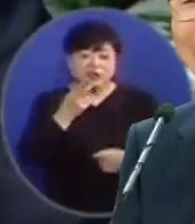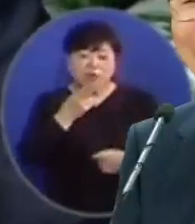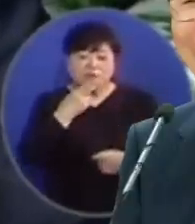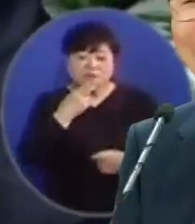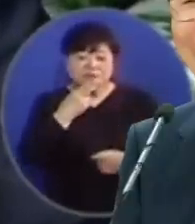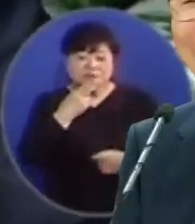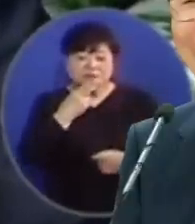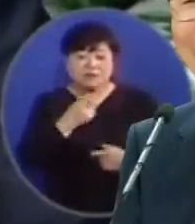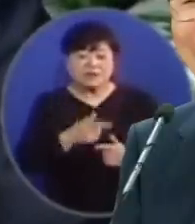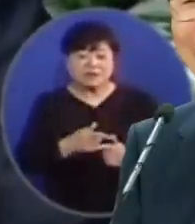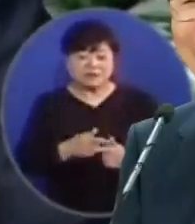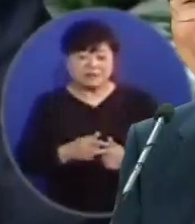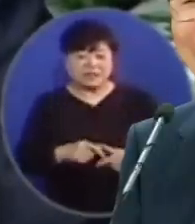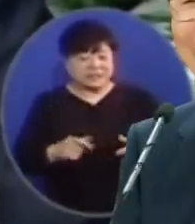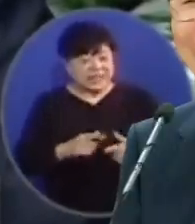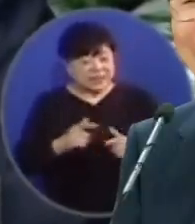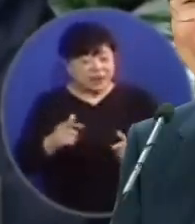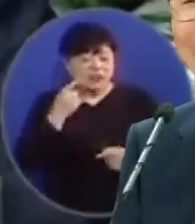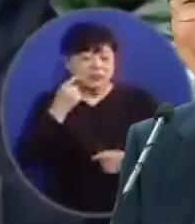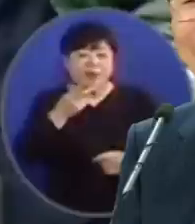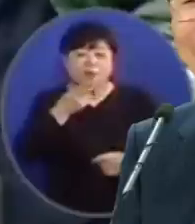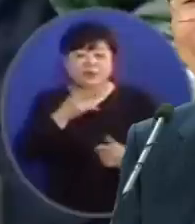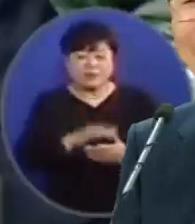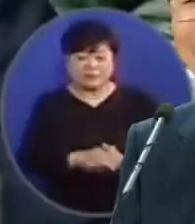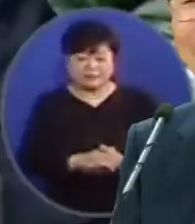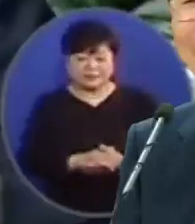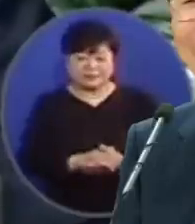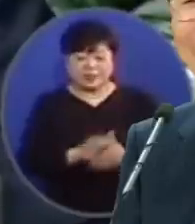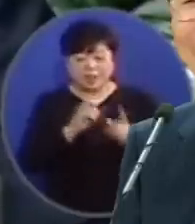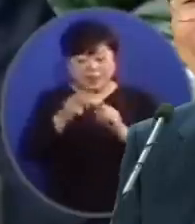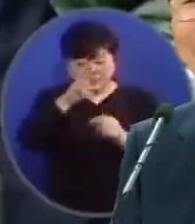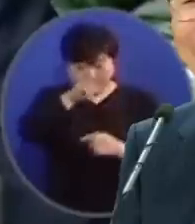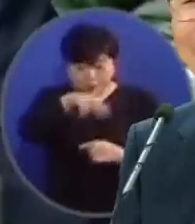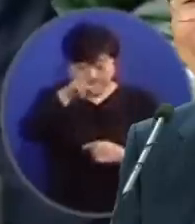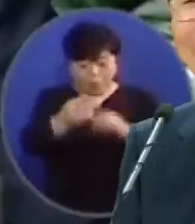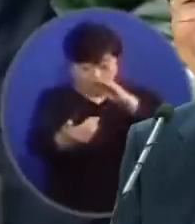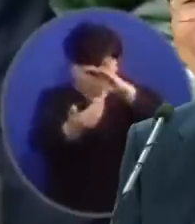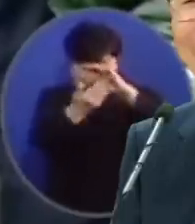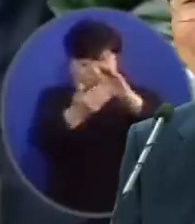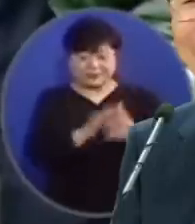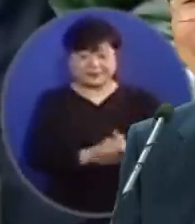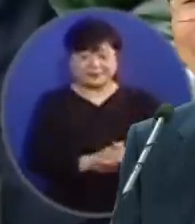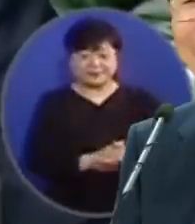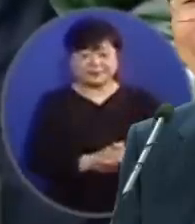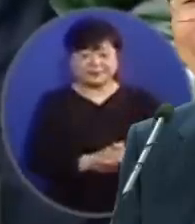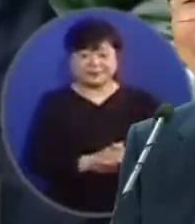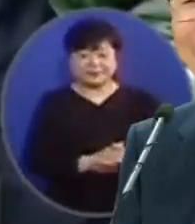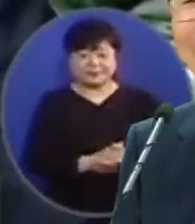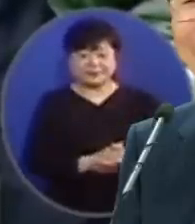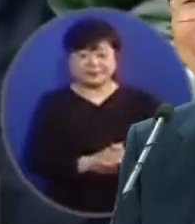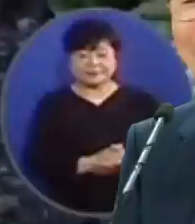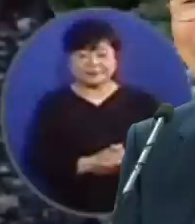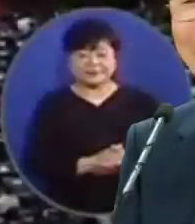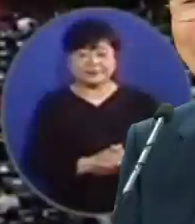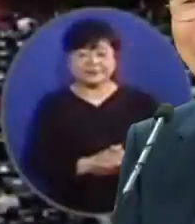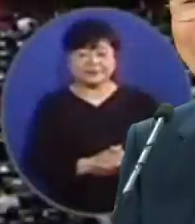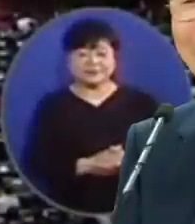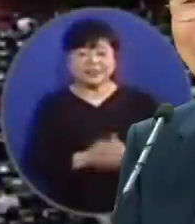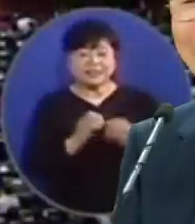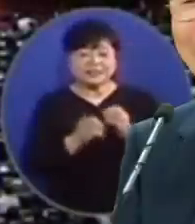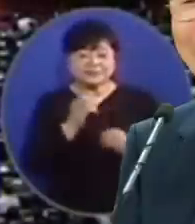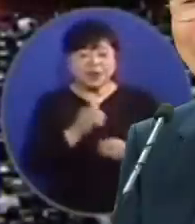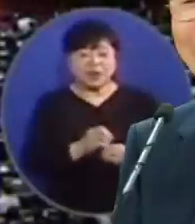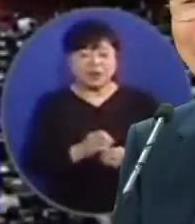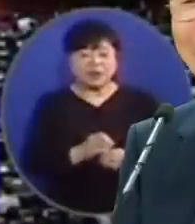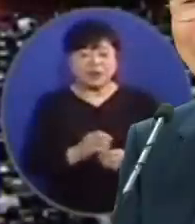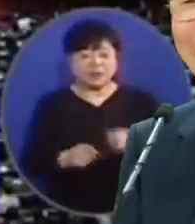없으시고 인재가 아니신지라 거짓말을 하지 않습니다. 그 하신 말씀을 반드시 이루시는 것입니다. 시편 91편 4절에 그가 너를